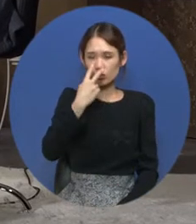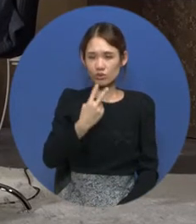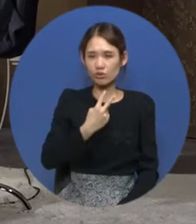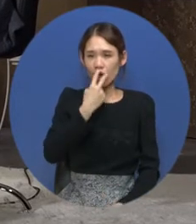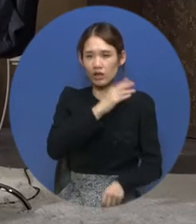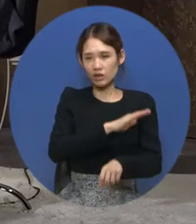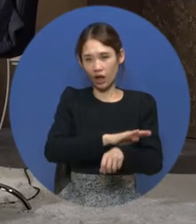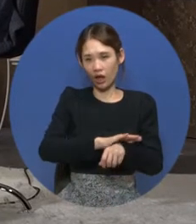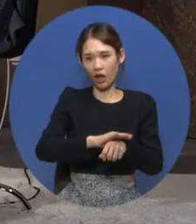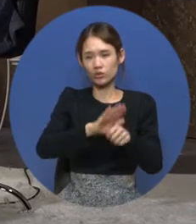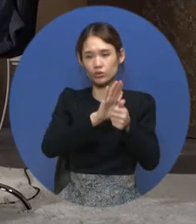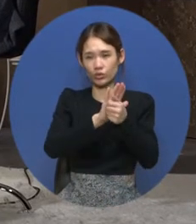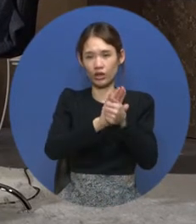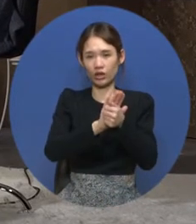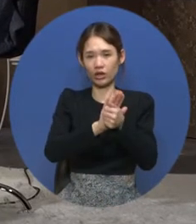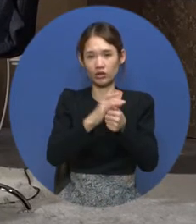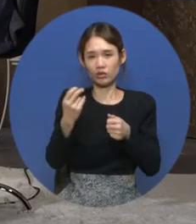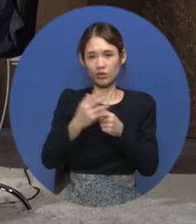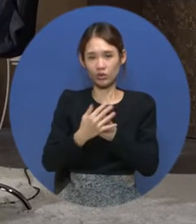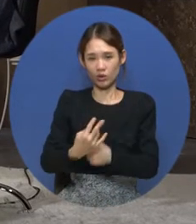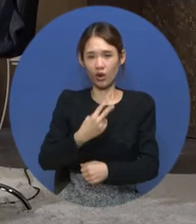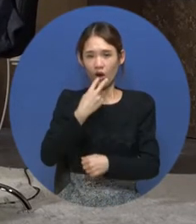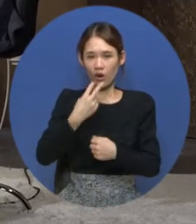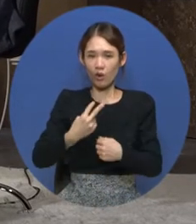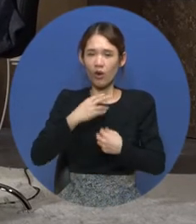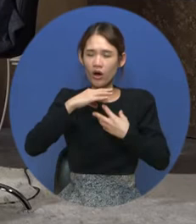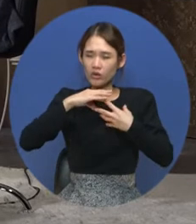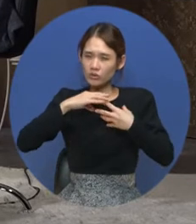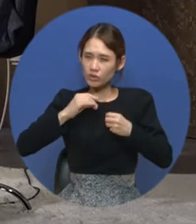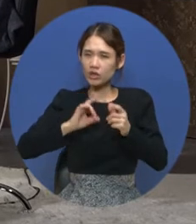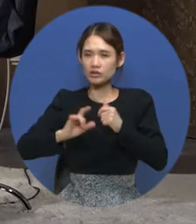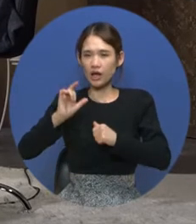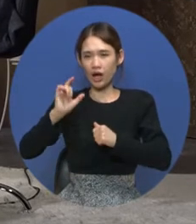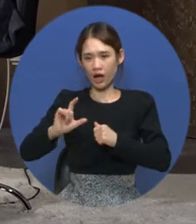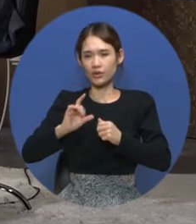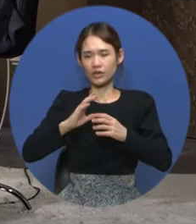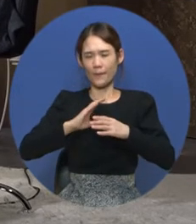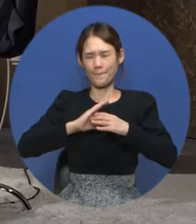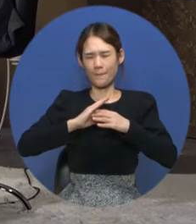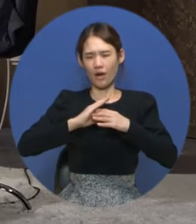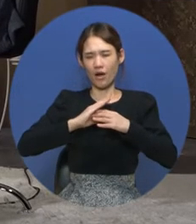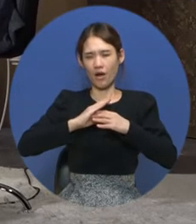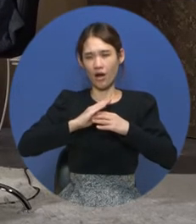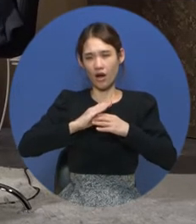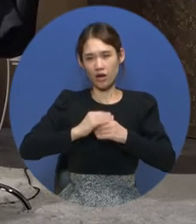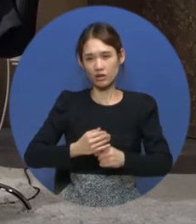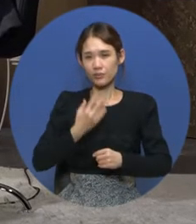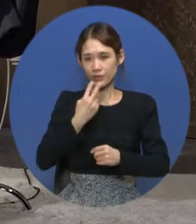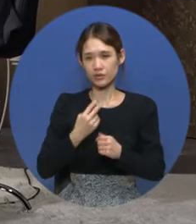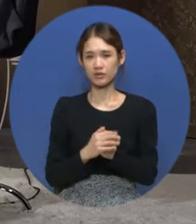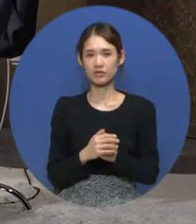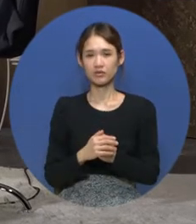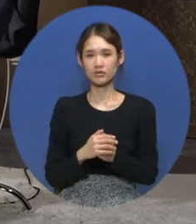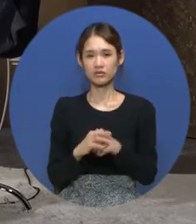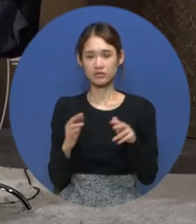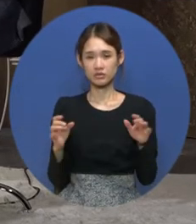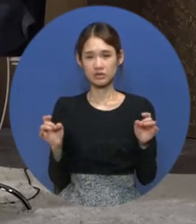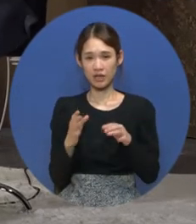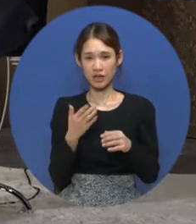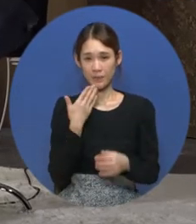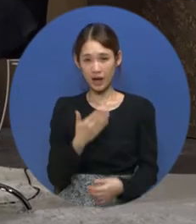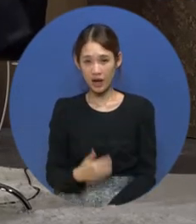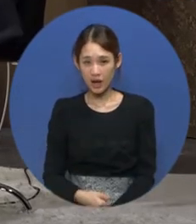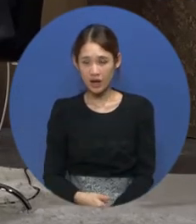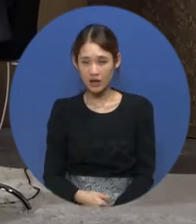버려야할 잘 쉬기 하고 후끈 이게 강화되면 훨씬 더 편하게 주무실 수 있는 거기 때문에 혹시 지금 잠깐 할 수 있냐 어